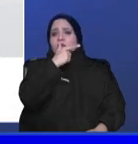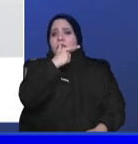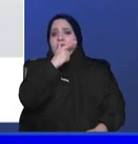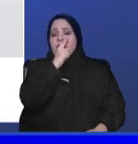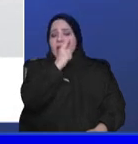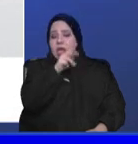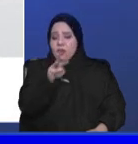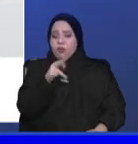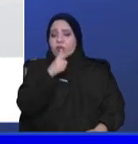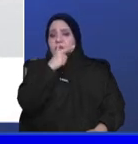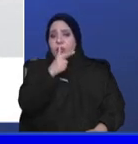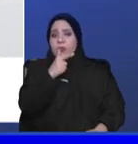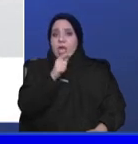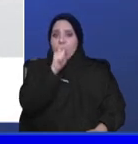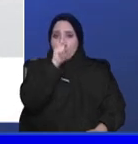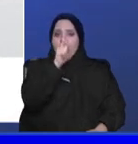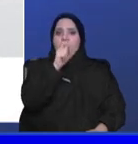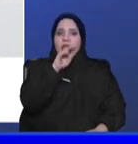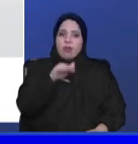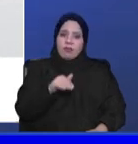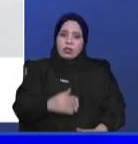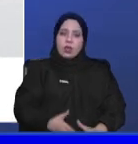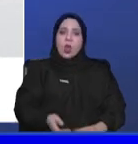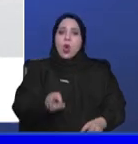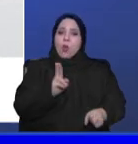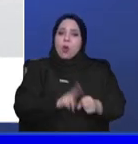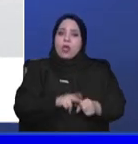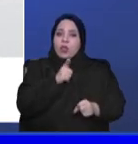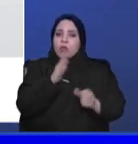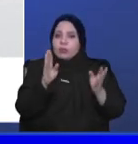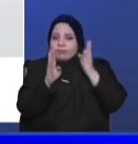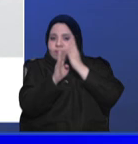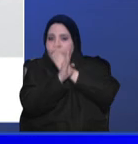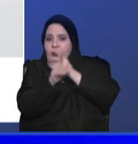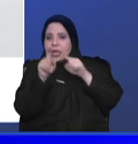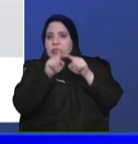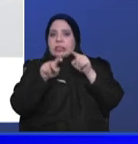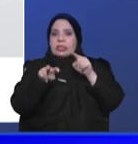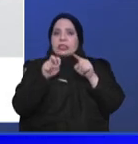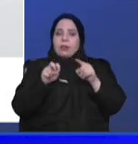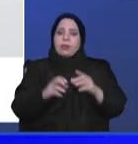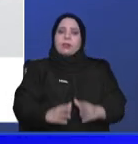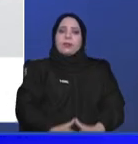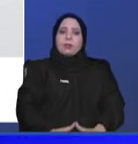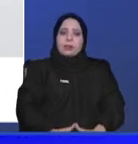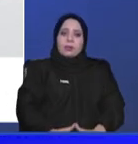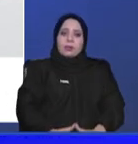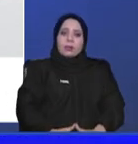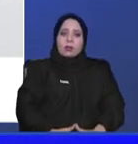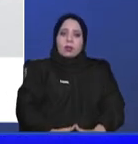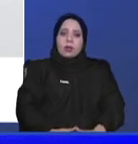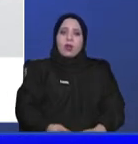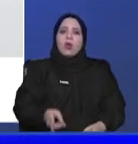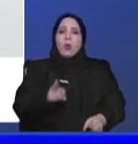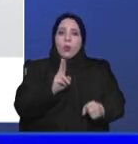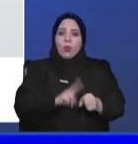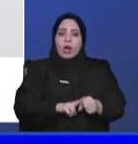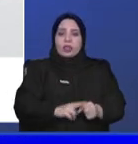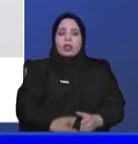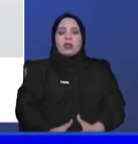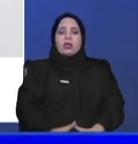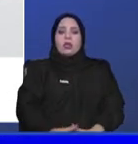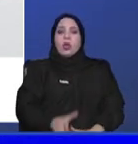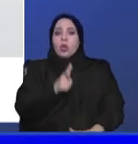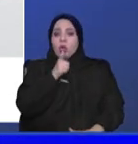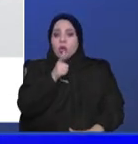قصدي 1700 مخالفه الى جانب رزقي علي من شبهات التهرب من القيمه المضافه والانتقائيه